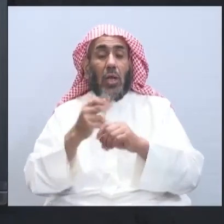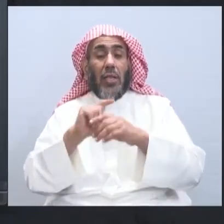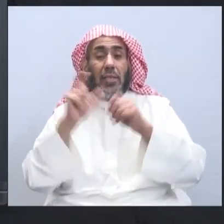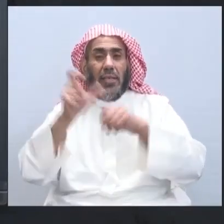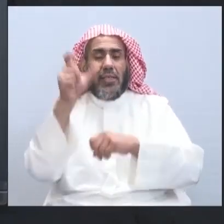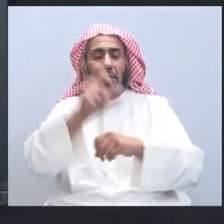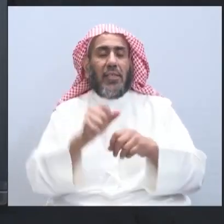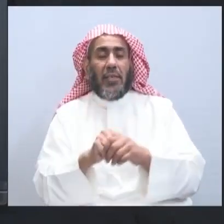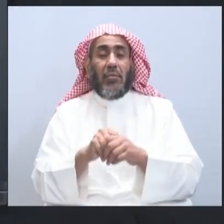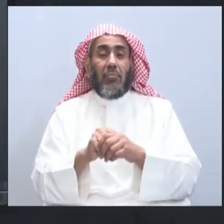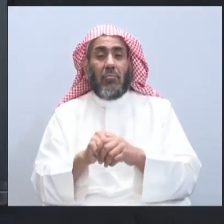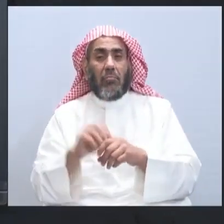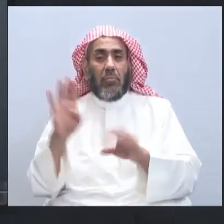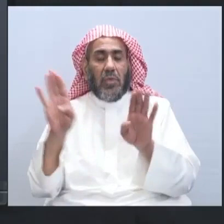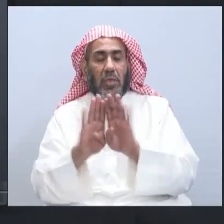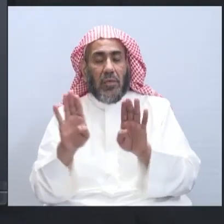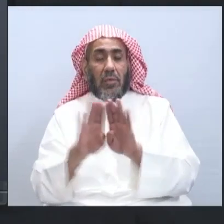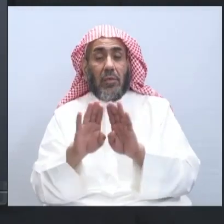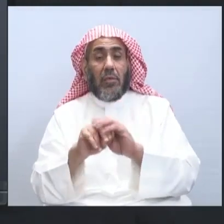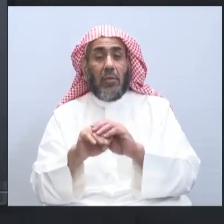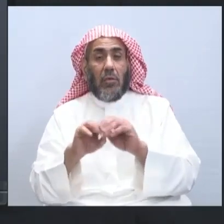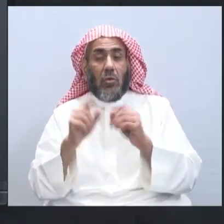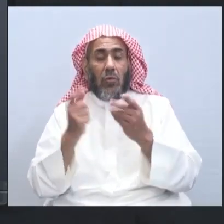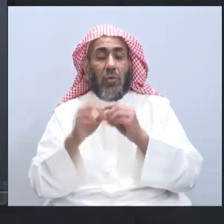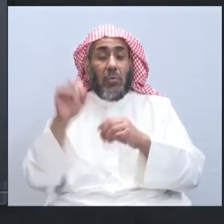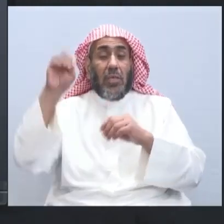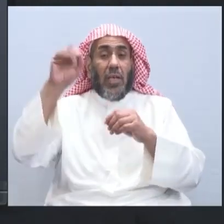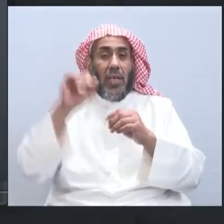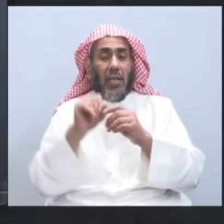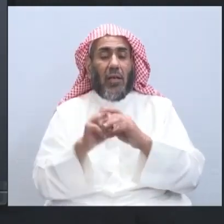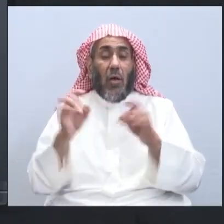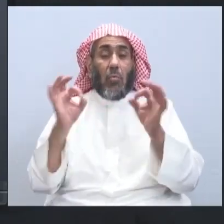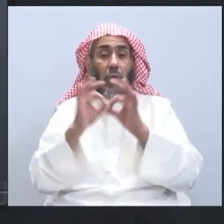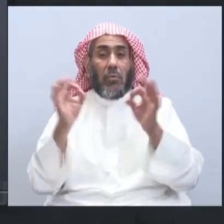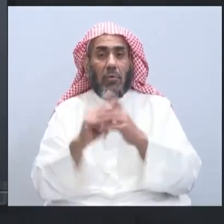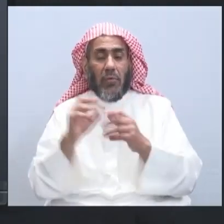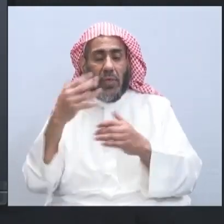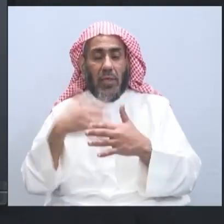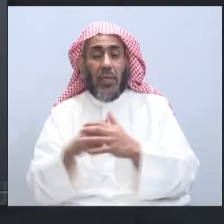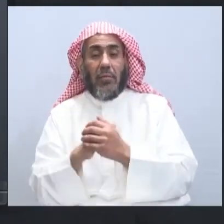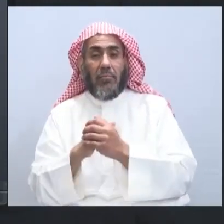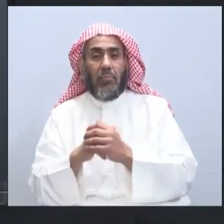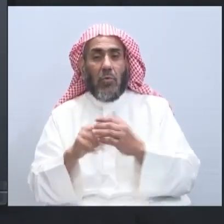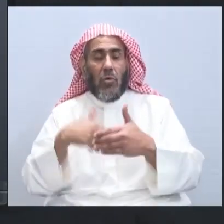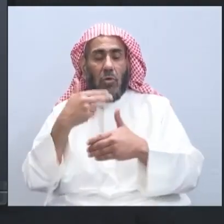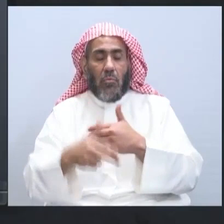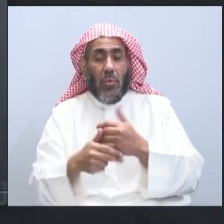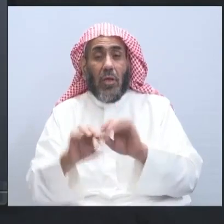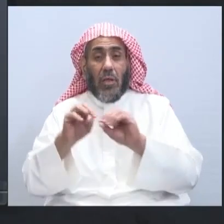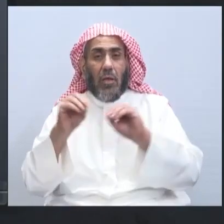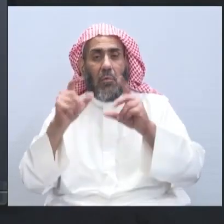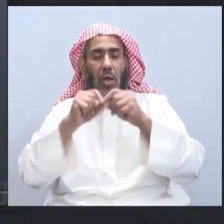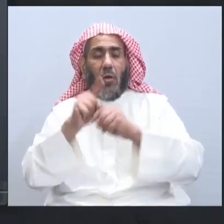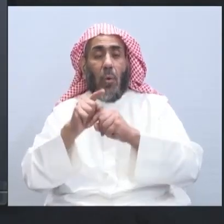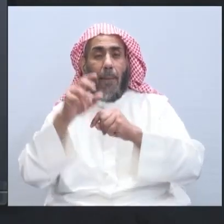شخصيات يعني ان مسرحيه التي عرفت بشكلها او مكتمله في عصر الحديث ثم ذكرنا المقال